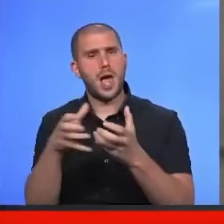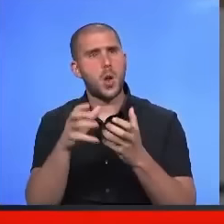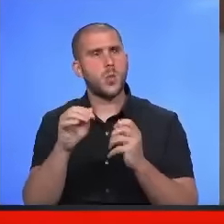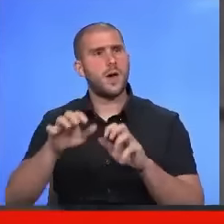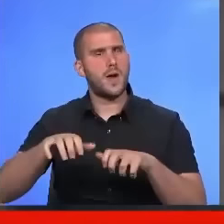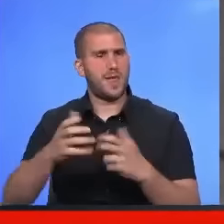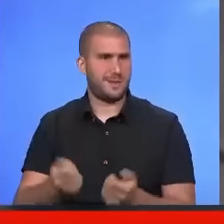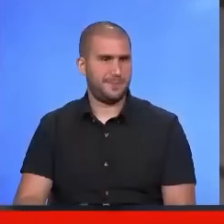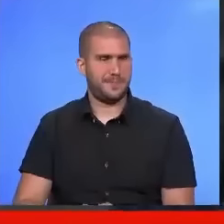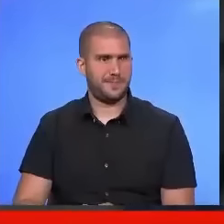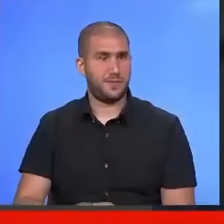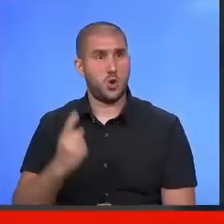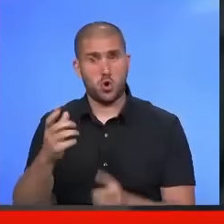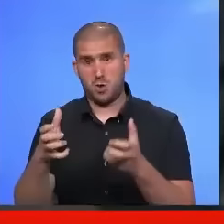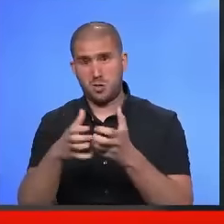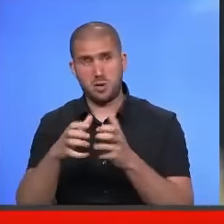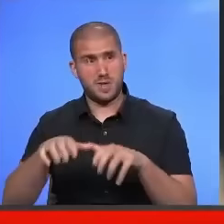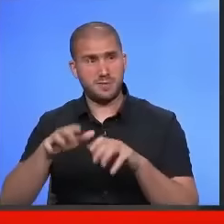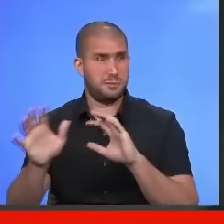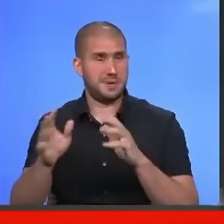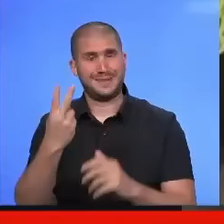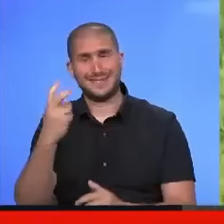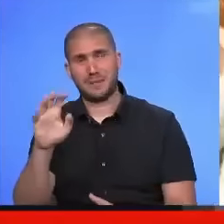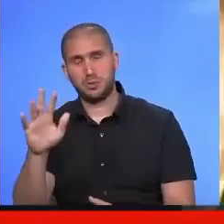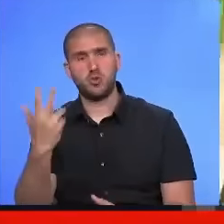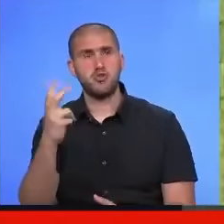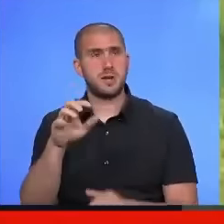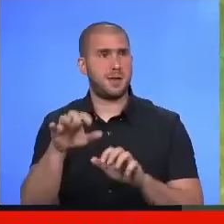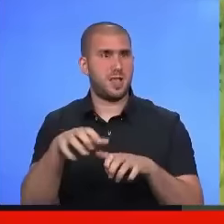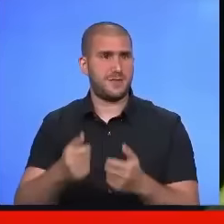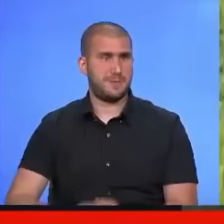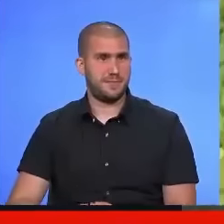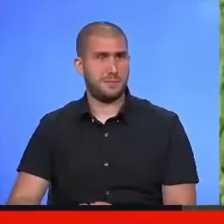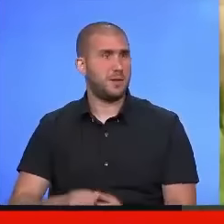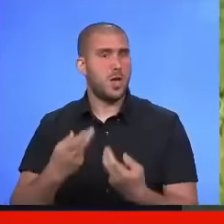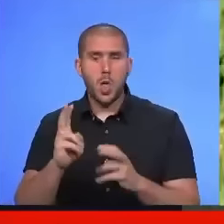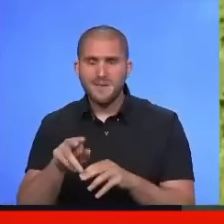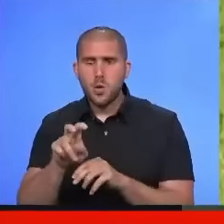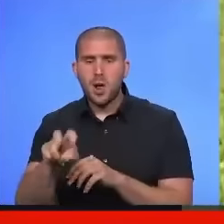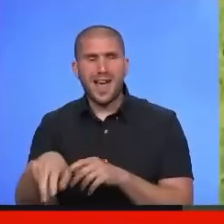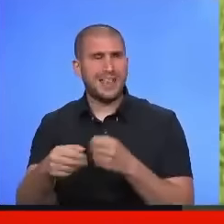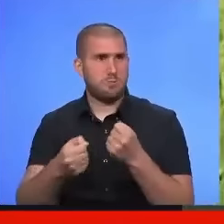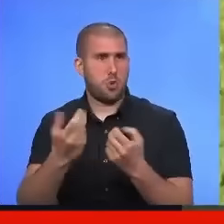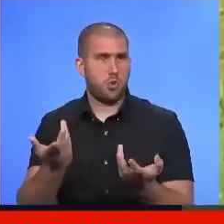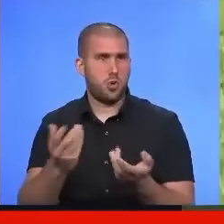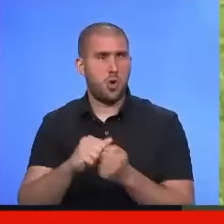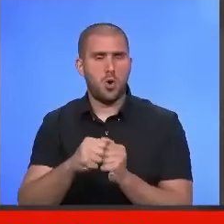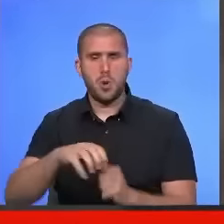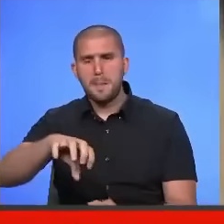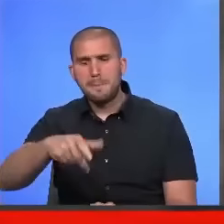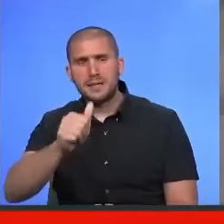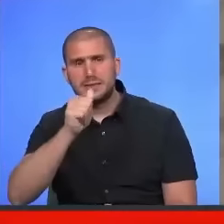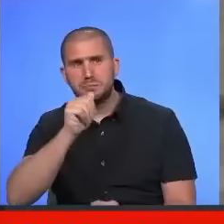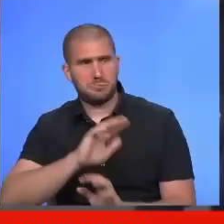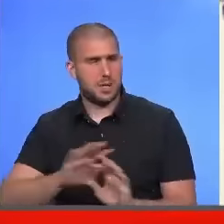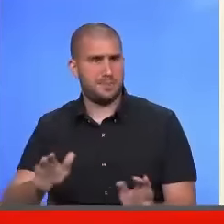של כלבים כל להקה משהו כמו 25 30 כלבים הוא לא מסוגל לרדת מהאוטו לפתוח